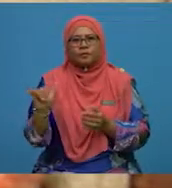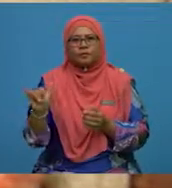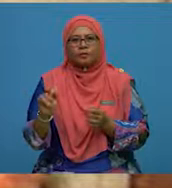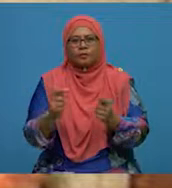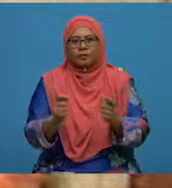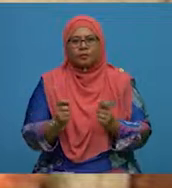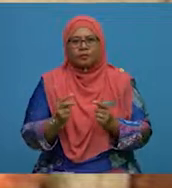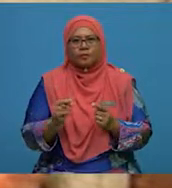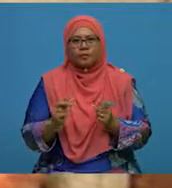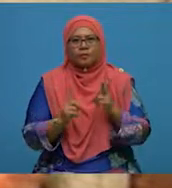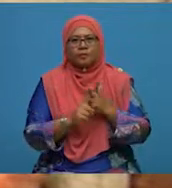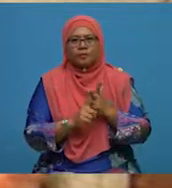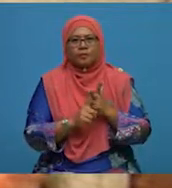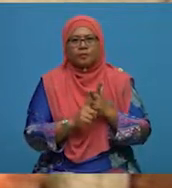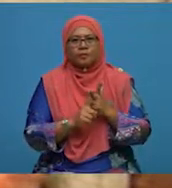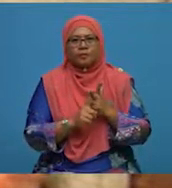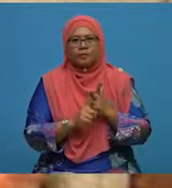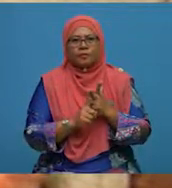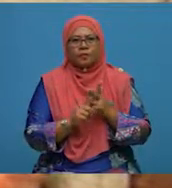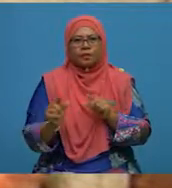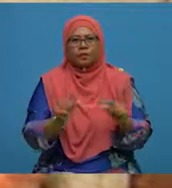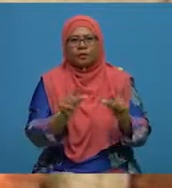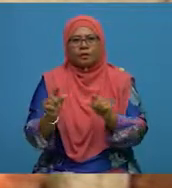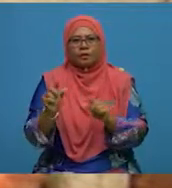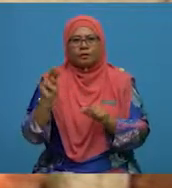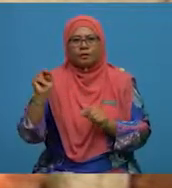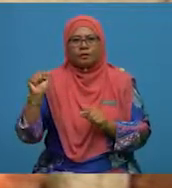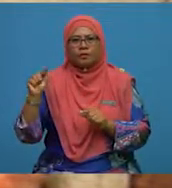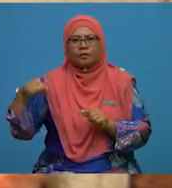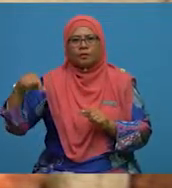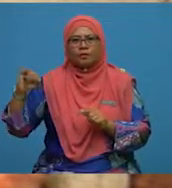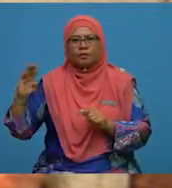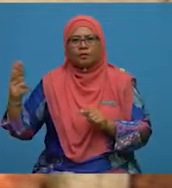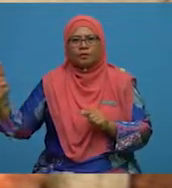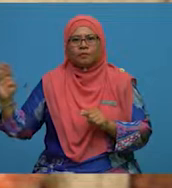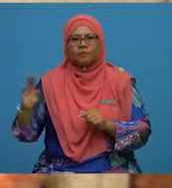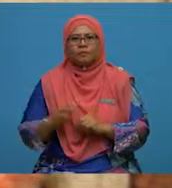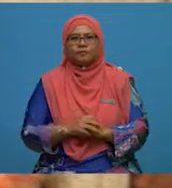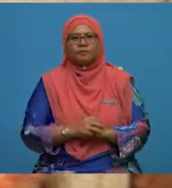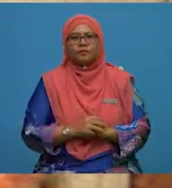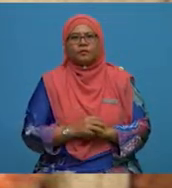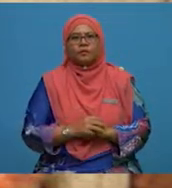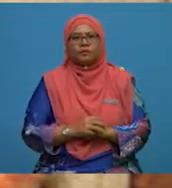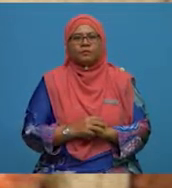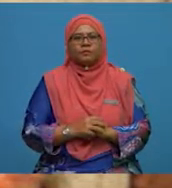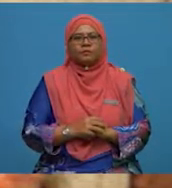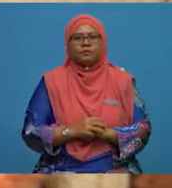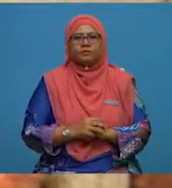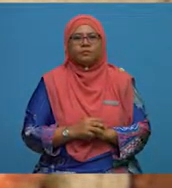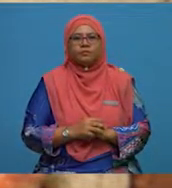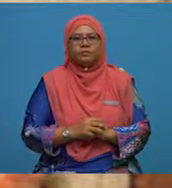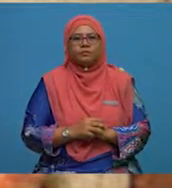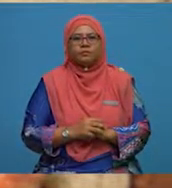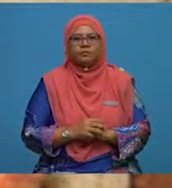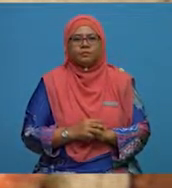yang ketiga, iaitu gerakan Naqib Al-Ashraf As-Sayyid Umar Makram.